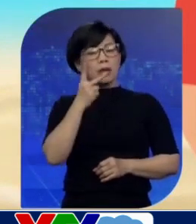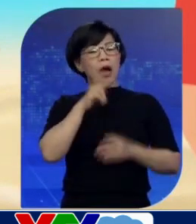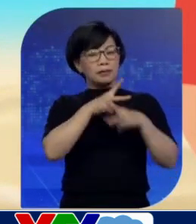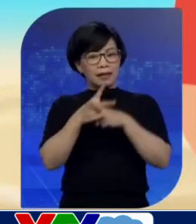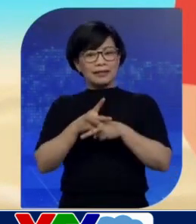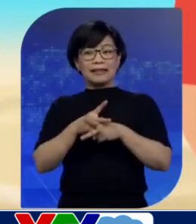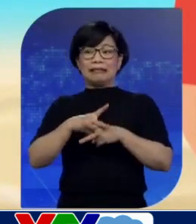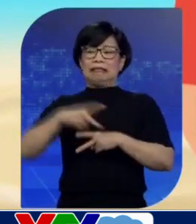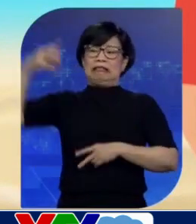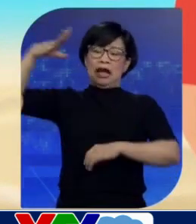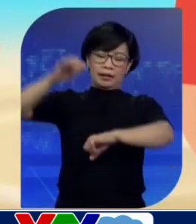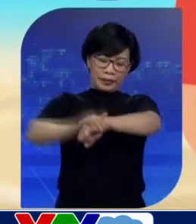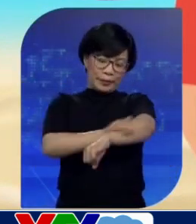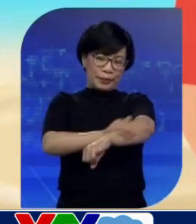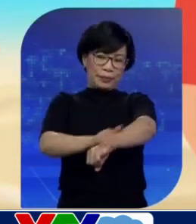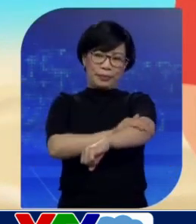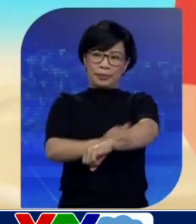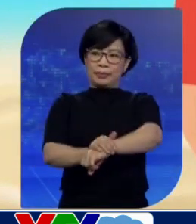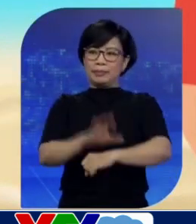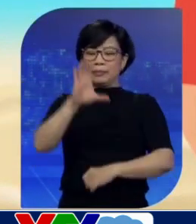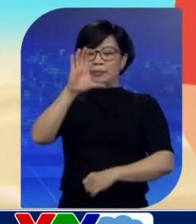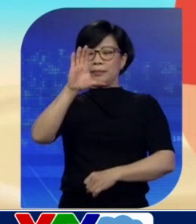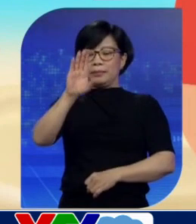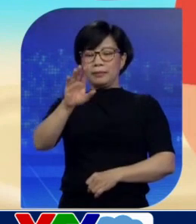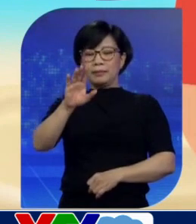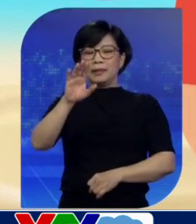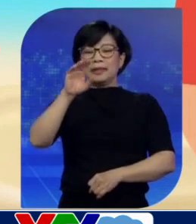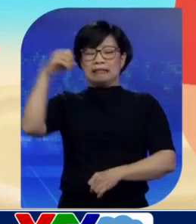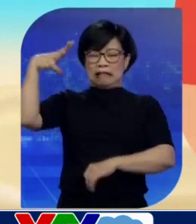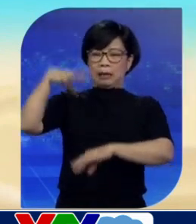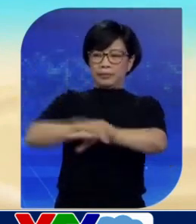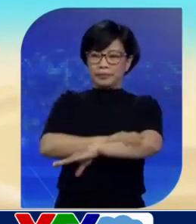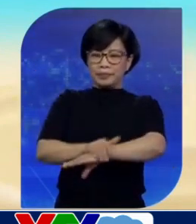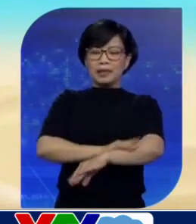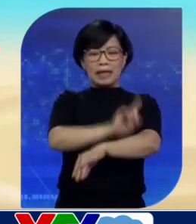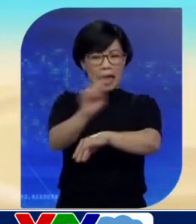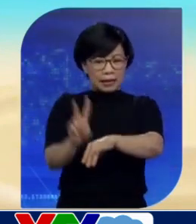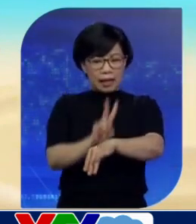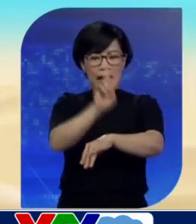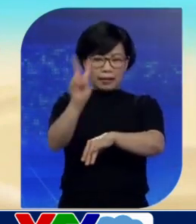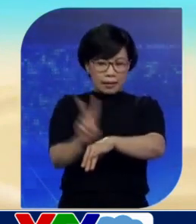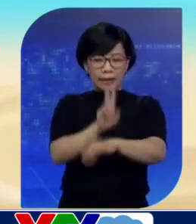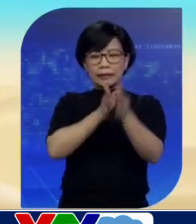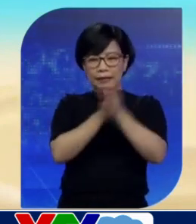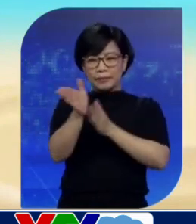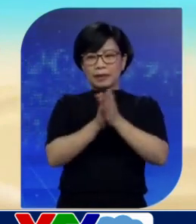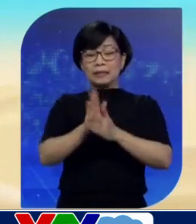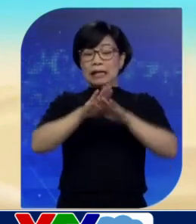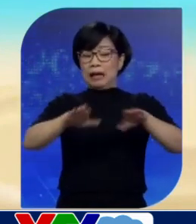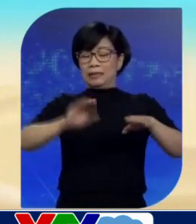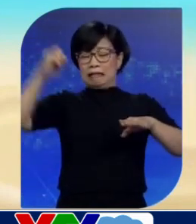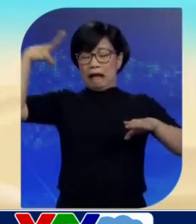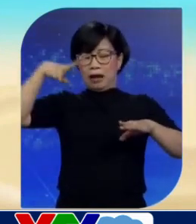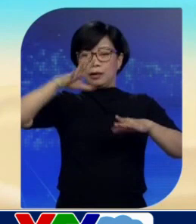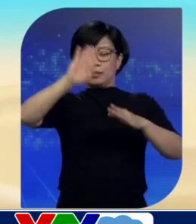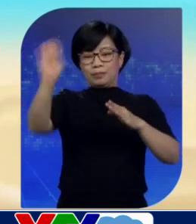nắng SPF từ 30 trở lên. Lưu ý bôi lại sau mỗi 2 giờ hoặc sớm hơn. Khi chọn kem chống nắng cho trẻ em, hãy cân nhắc chọn